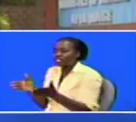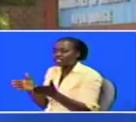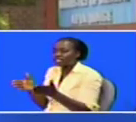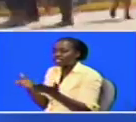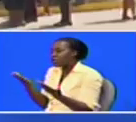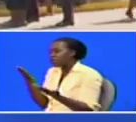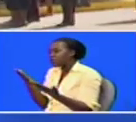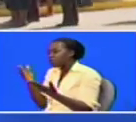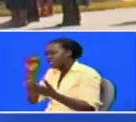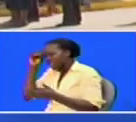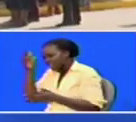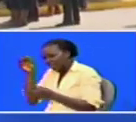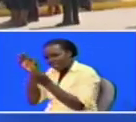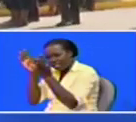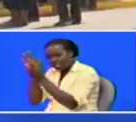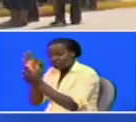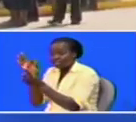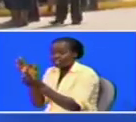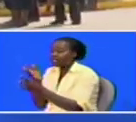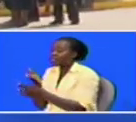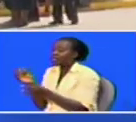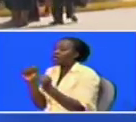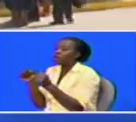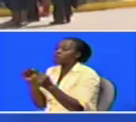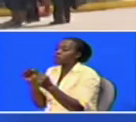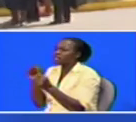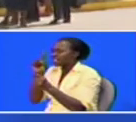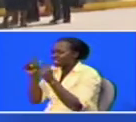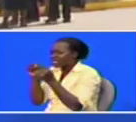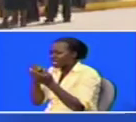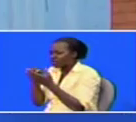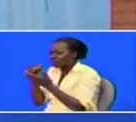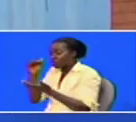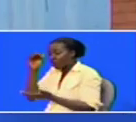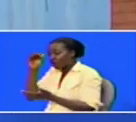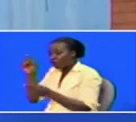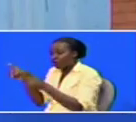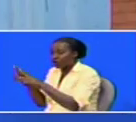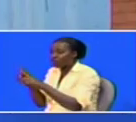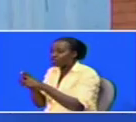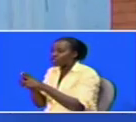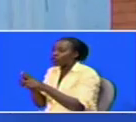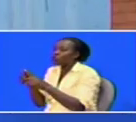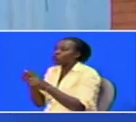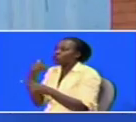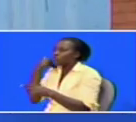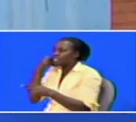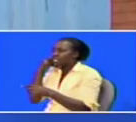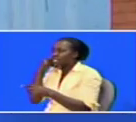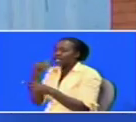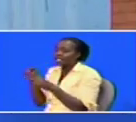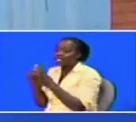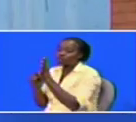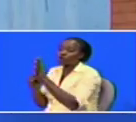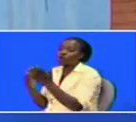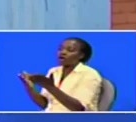wataalamu wataweza kufanya utafiti zaidi kulingana na magonjwa, na pia tutaweza kuelekeza vile